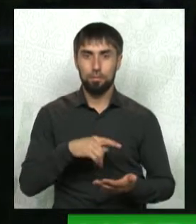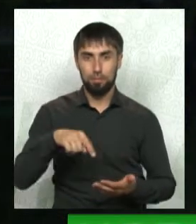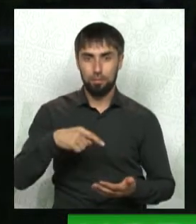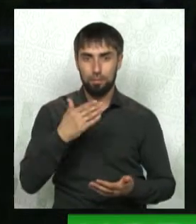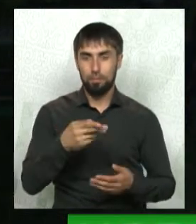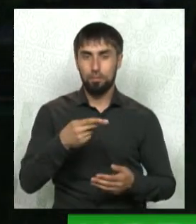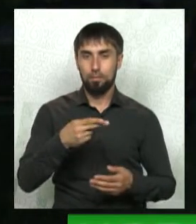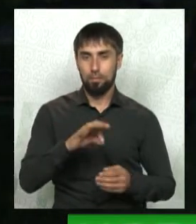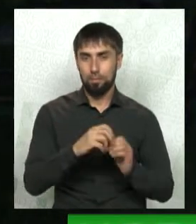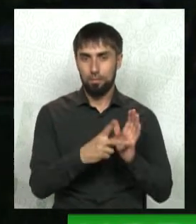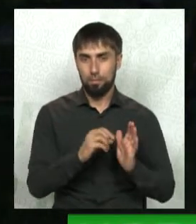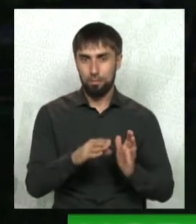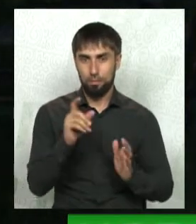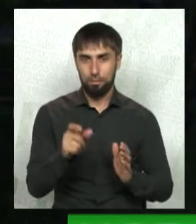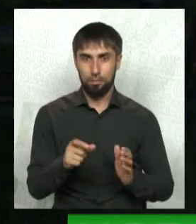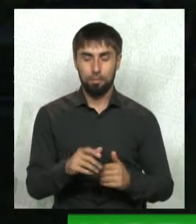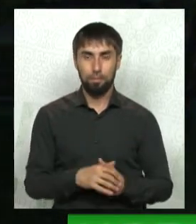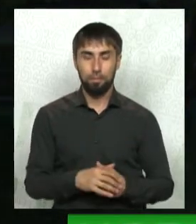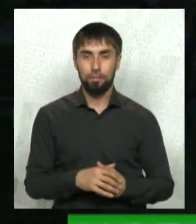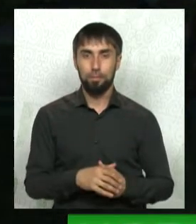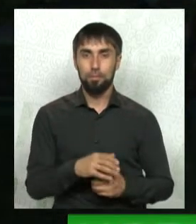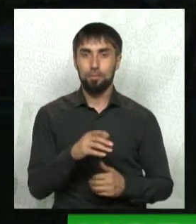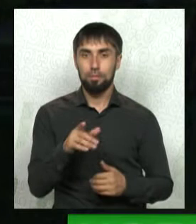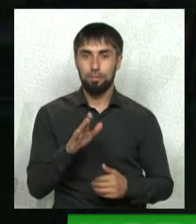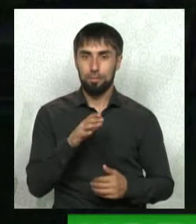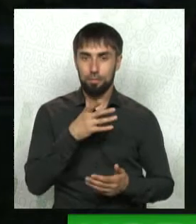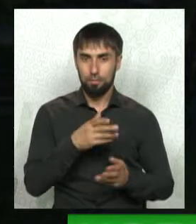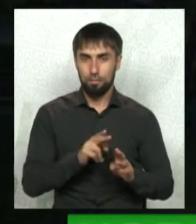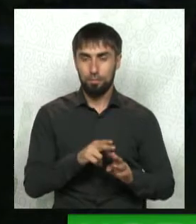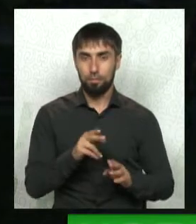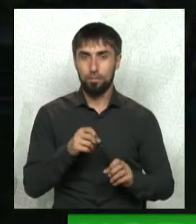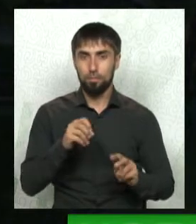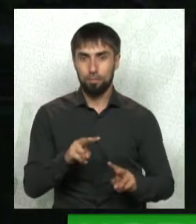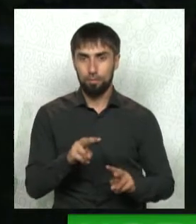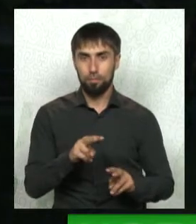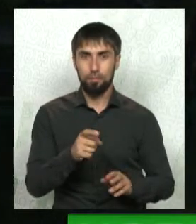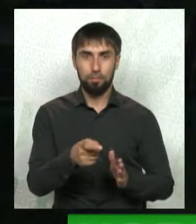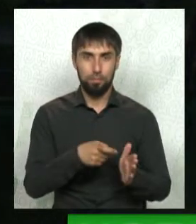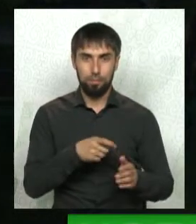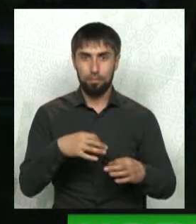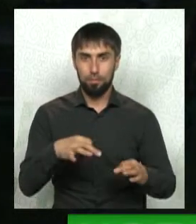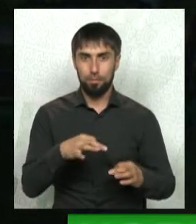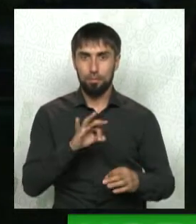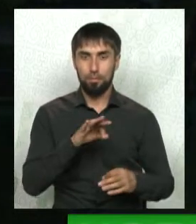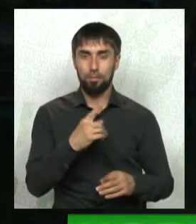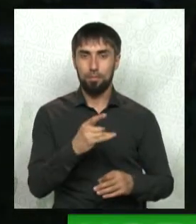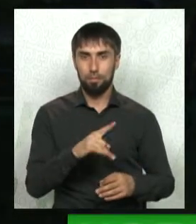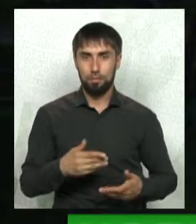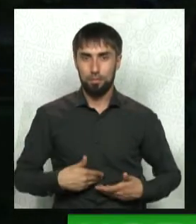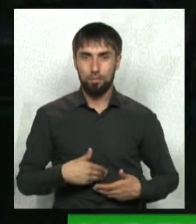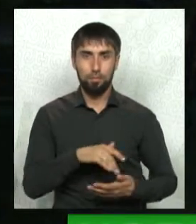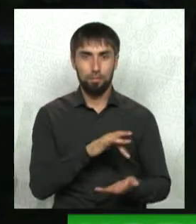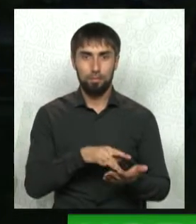несовершеннолетний житель города Карабулак с умыслом поцарапал машину одного из жителей города